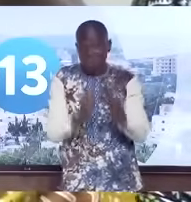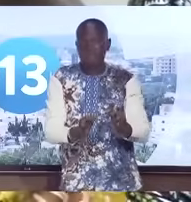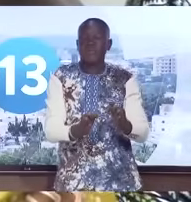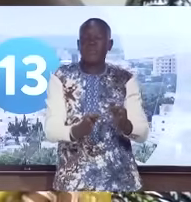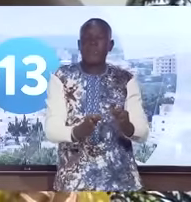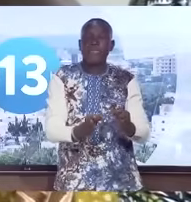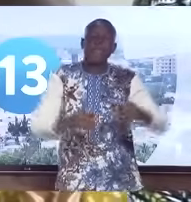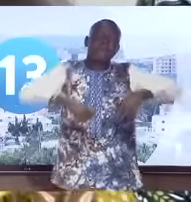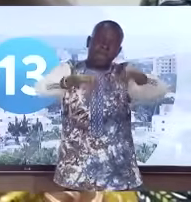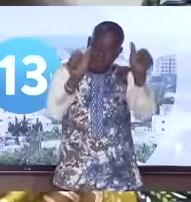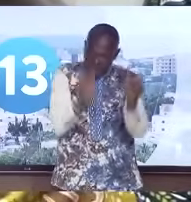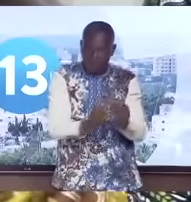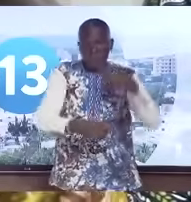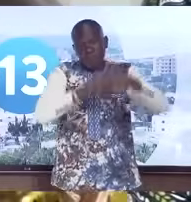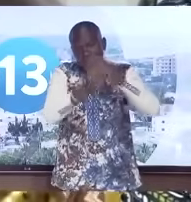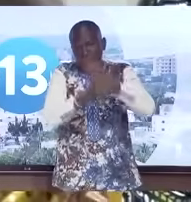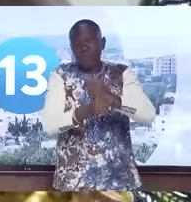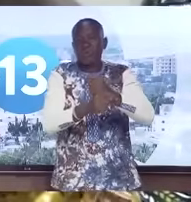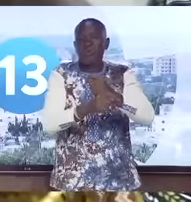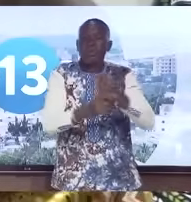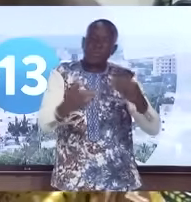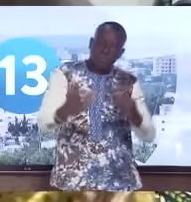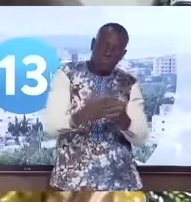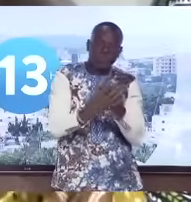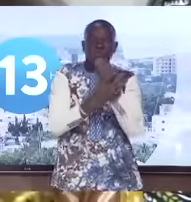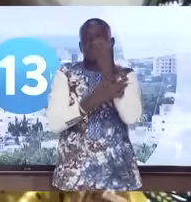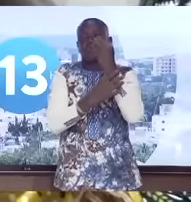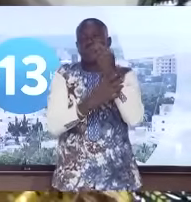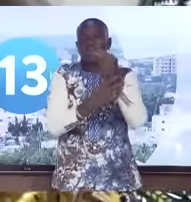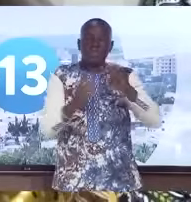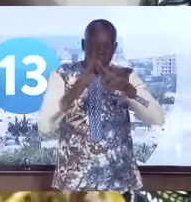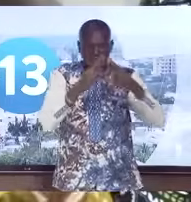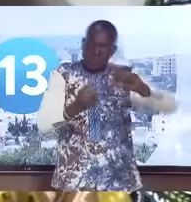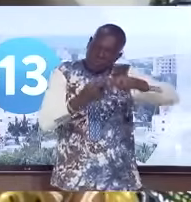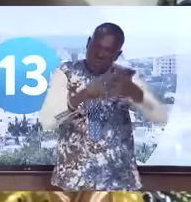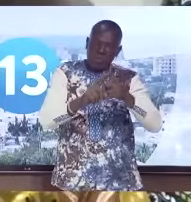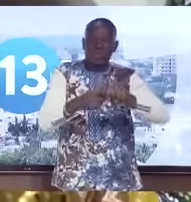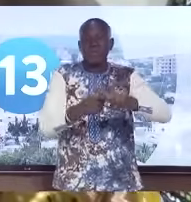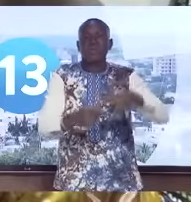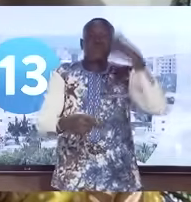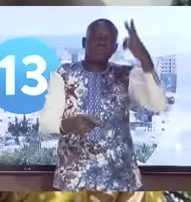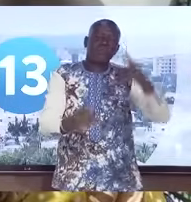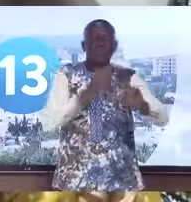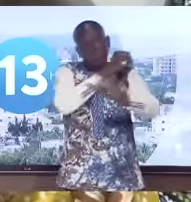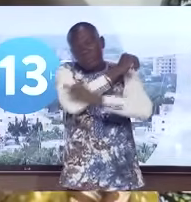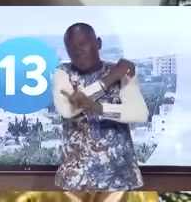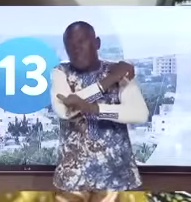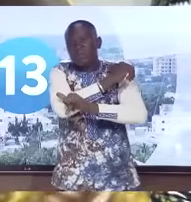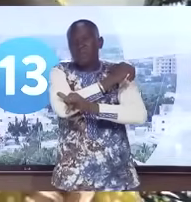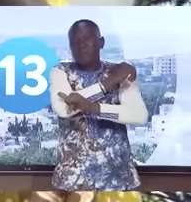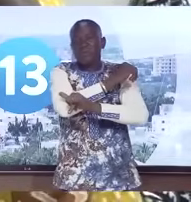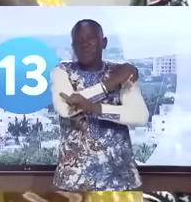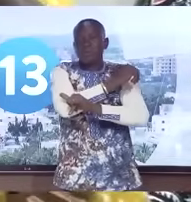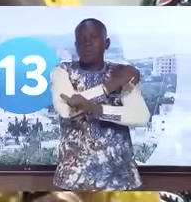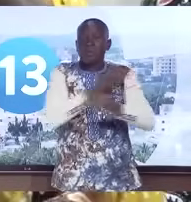une association qui travaille pour la promotion des liens d'amitié entre les deux peuples. Donc nous